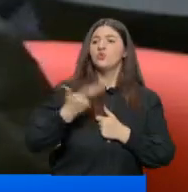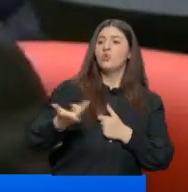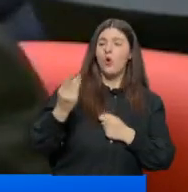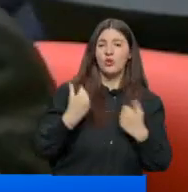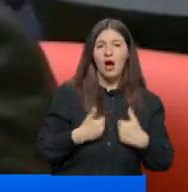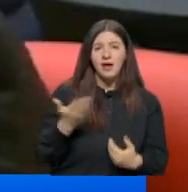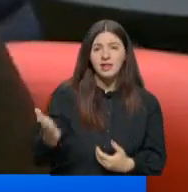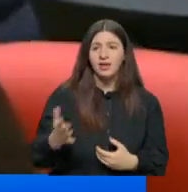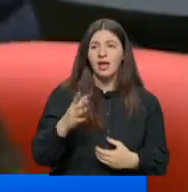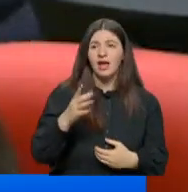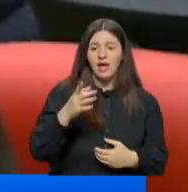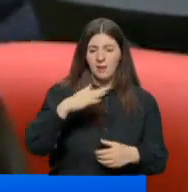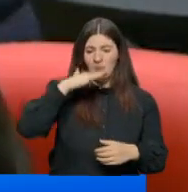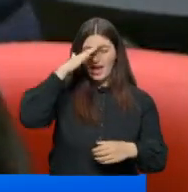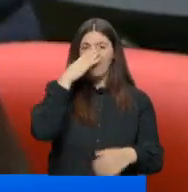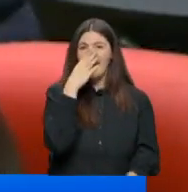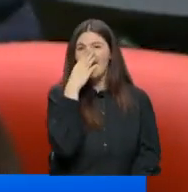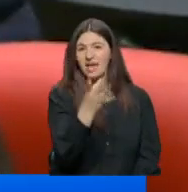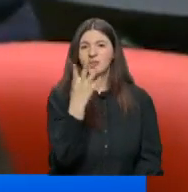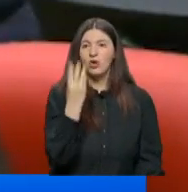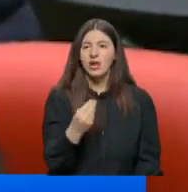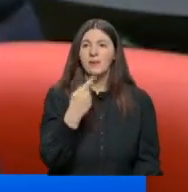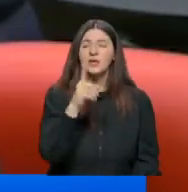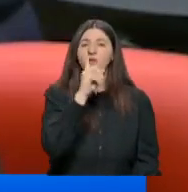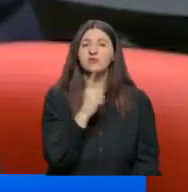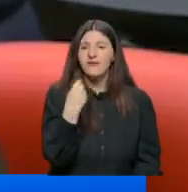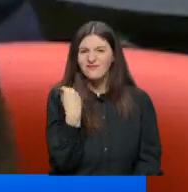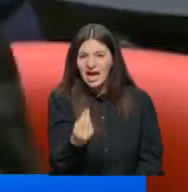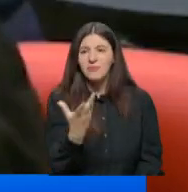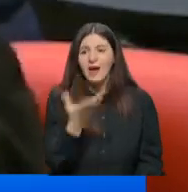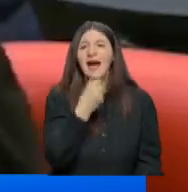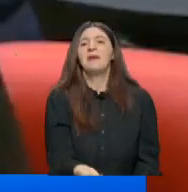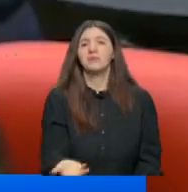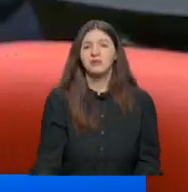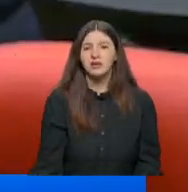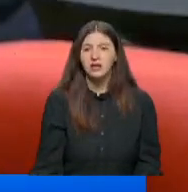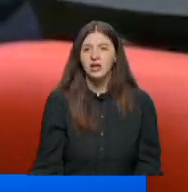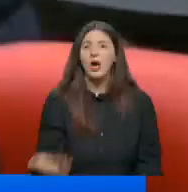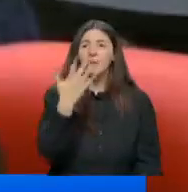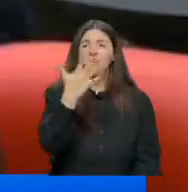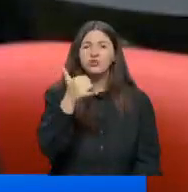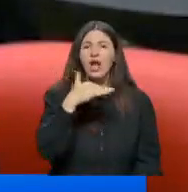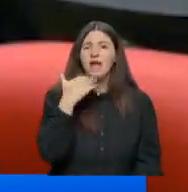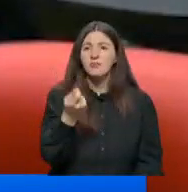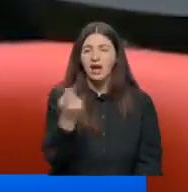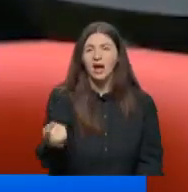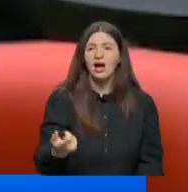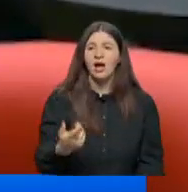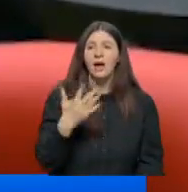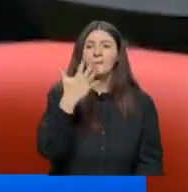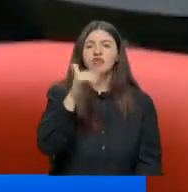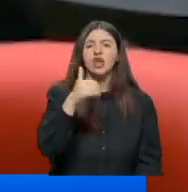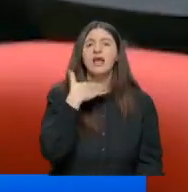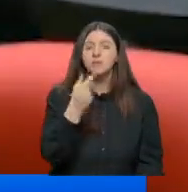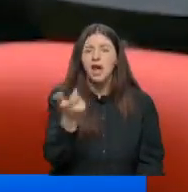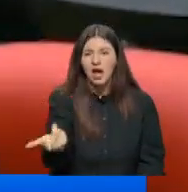geldiği bir noktada bayram ikramiyesi olarak 1100 lira vermek de ayıptır. 5 kilo et parası. 5 kilo